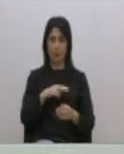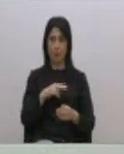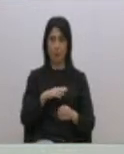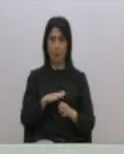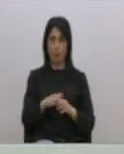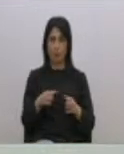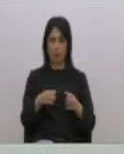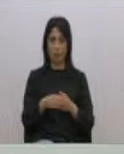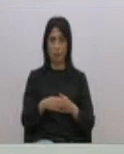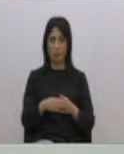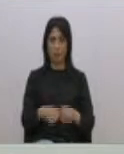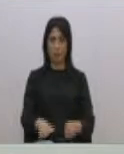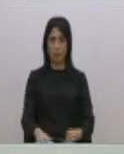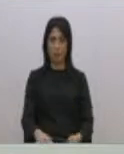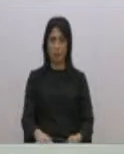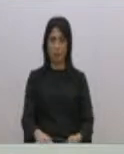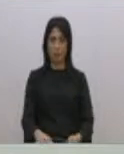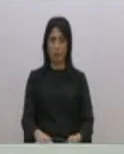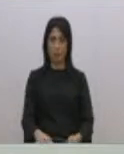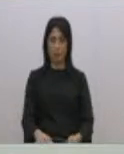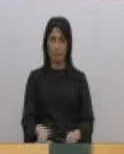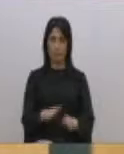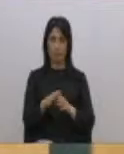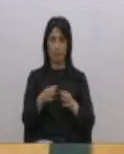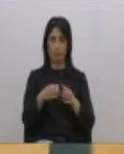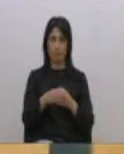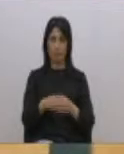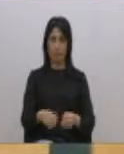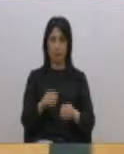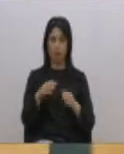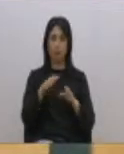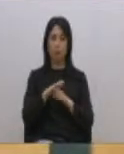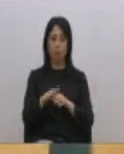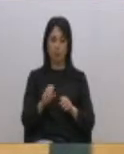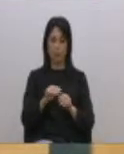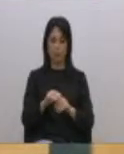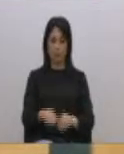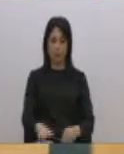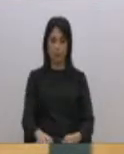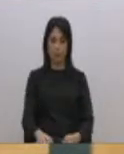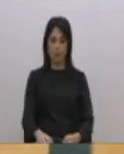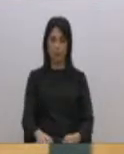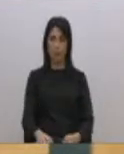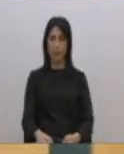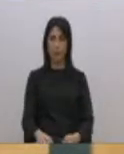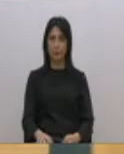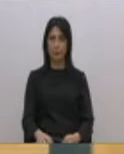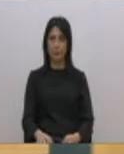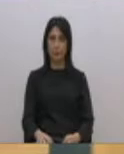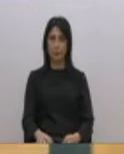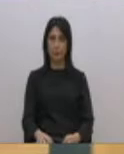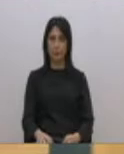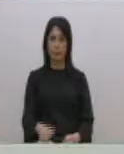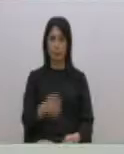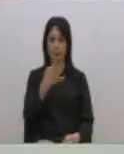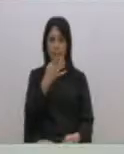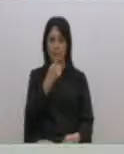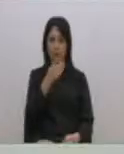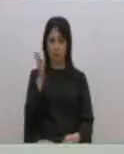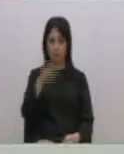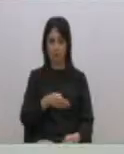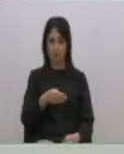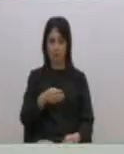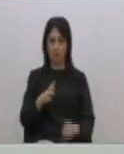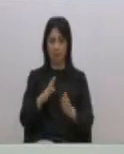sruli shemadgenlobis sruli shema sruli tva sruli daemata. Kitkhvebi aris proiektis 51 puncte,